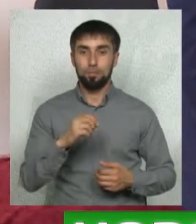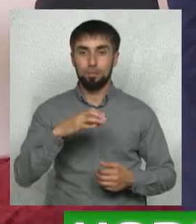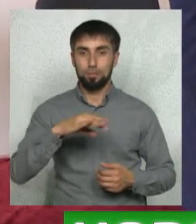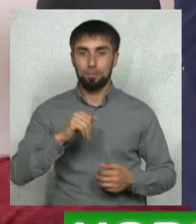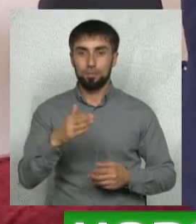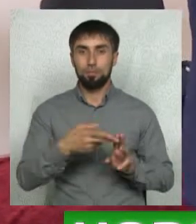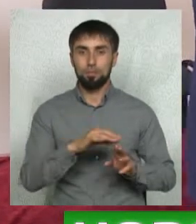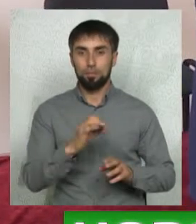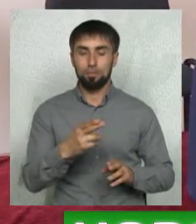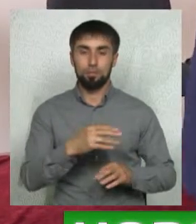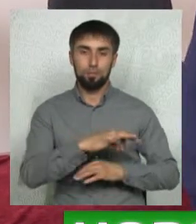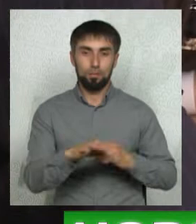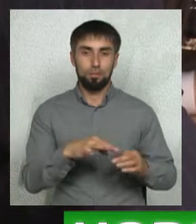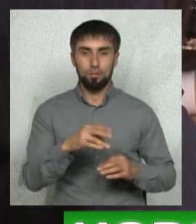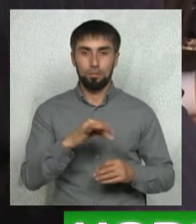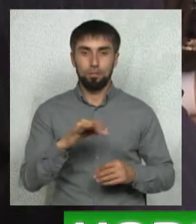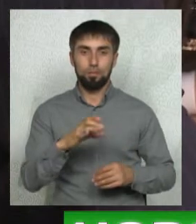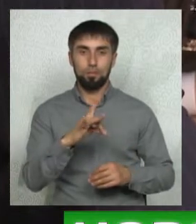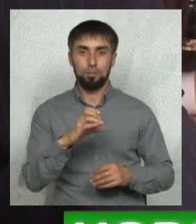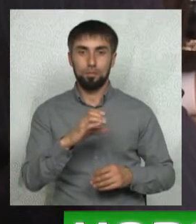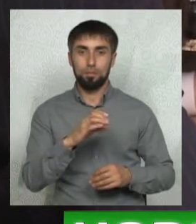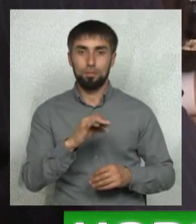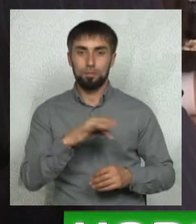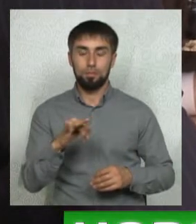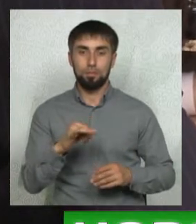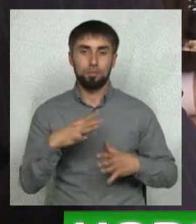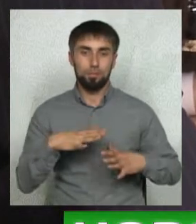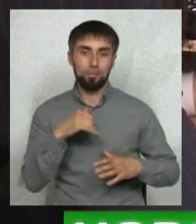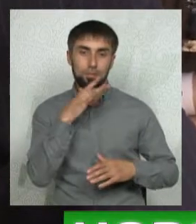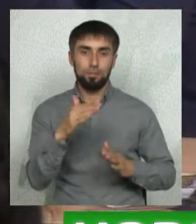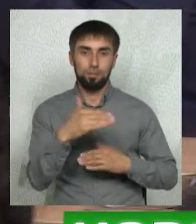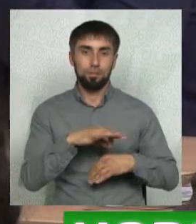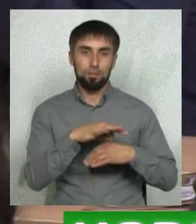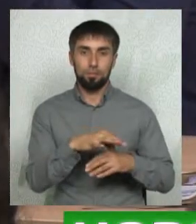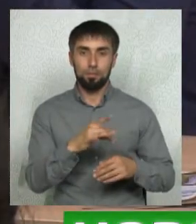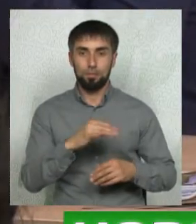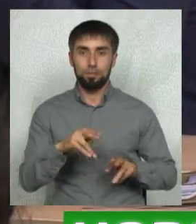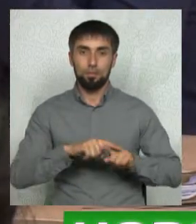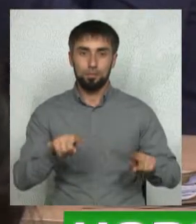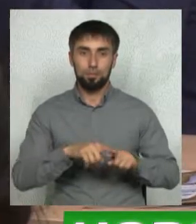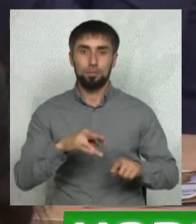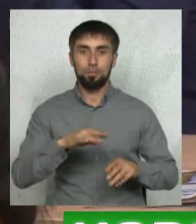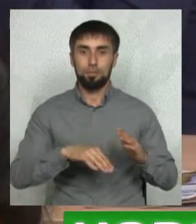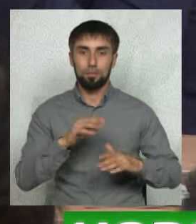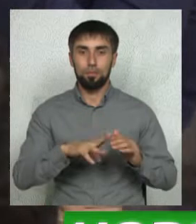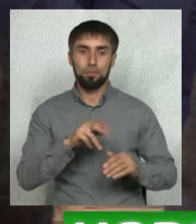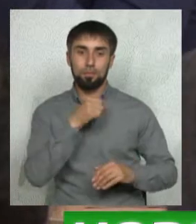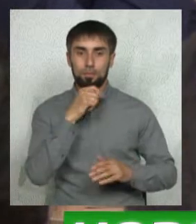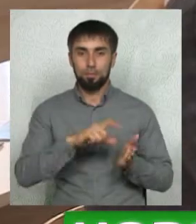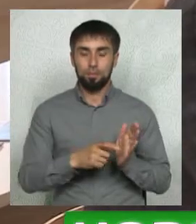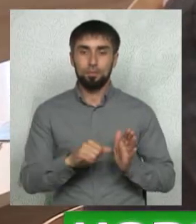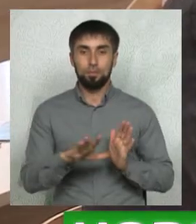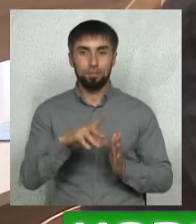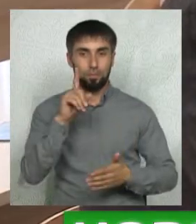социальный образовательный проект компании «Россети Северный Кавказ», в рамках которого проходят лекции и практика для старшеклассников.